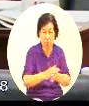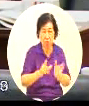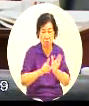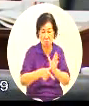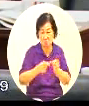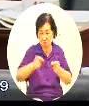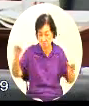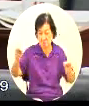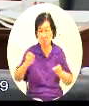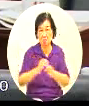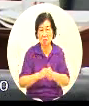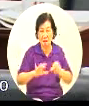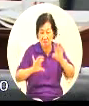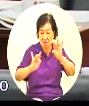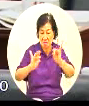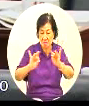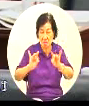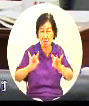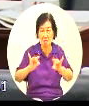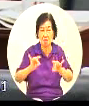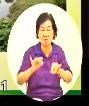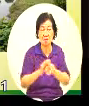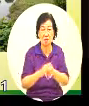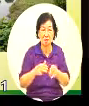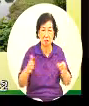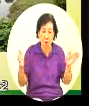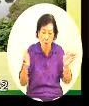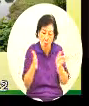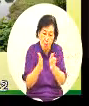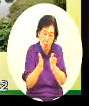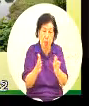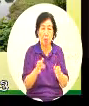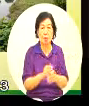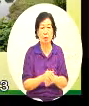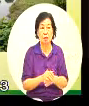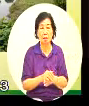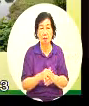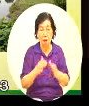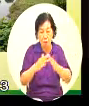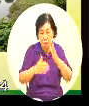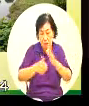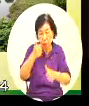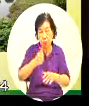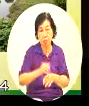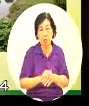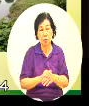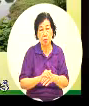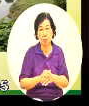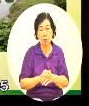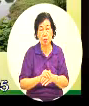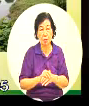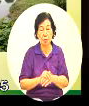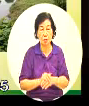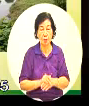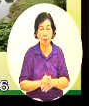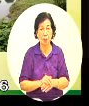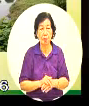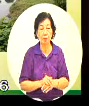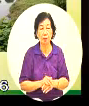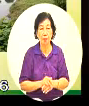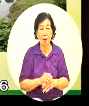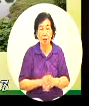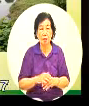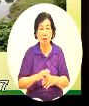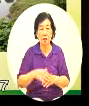变啊变很细条。看这条市长特别交代讲，爱去你到咱的乌